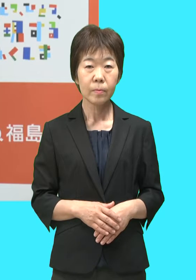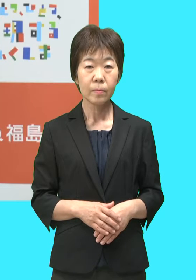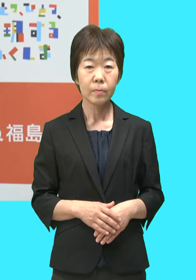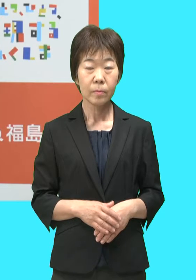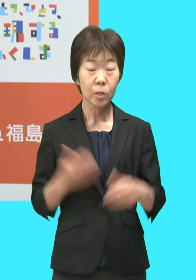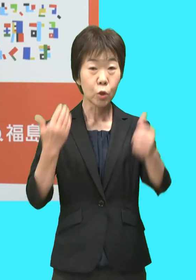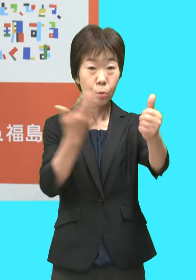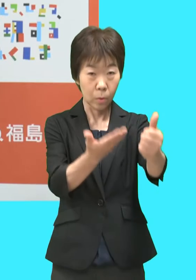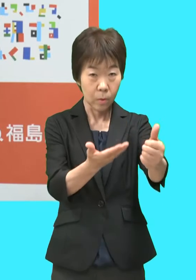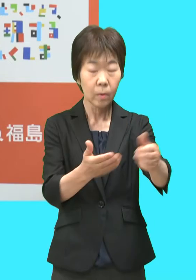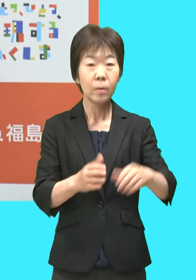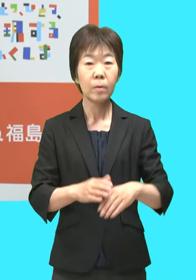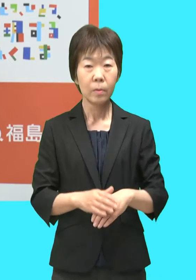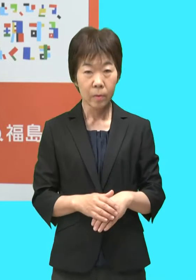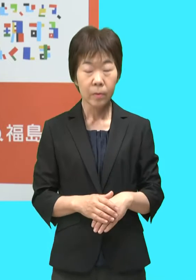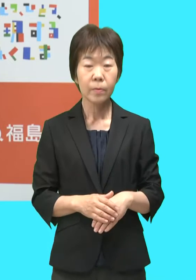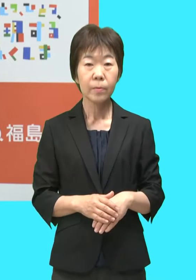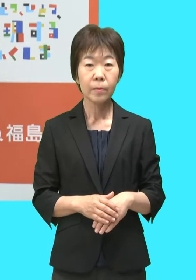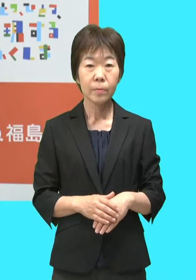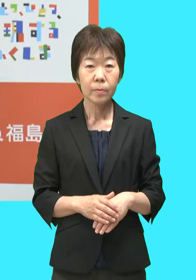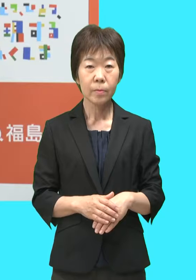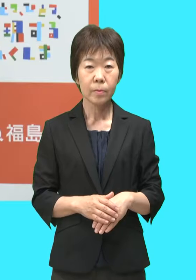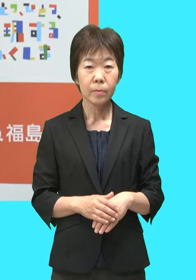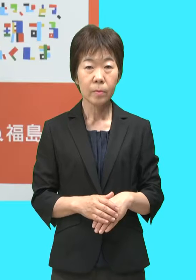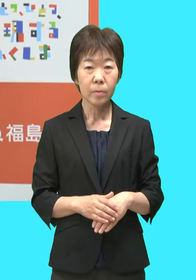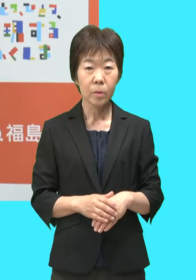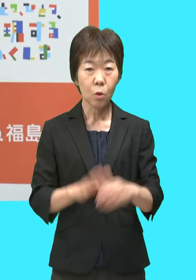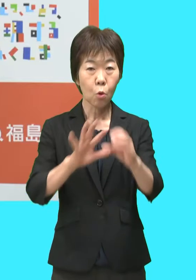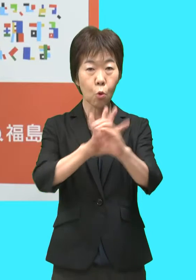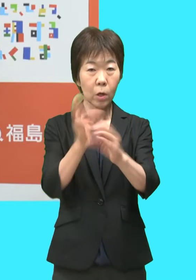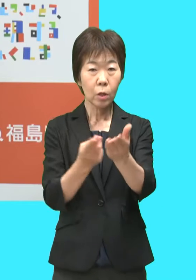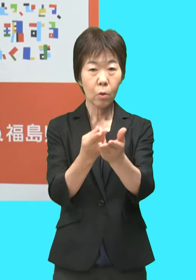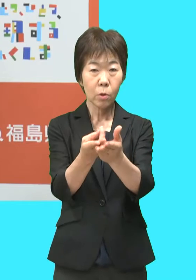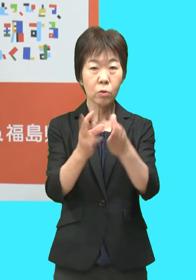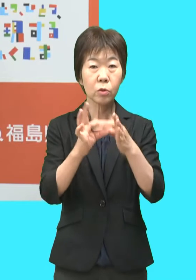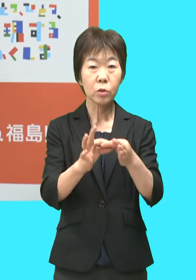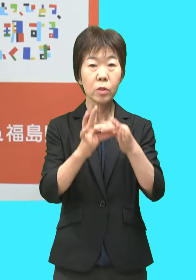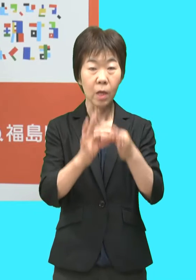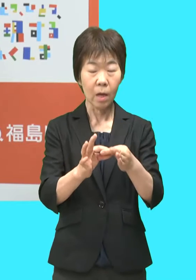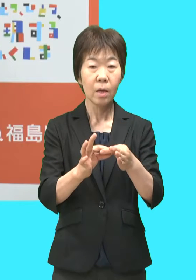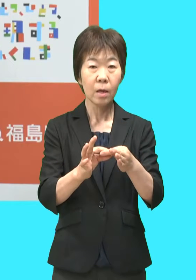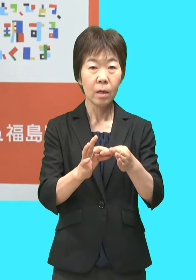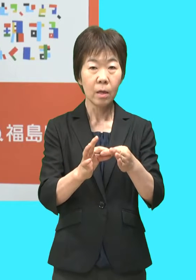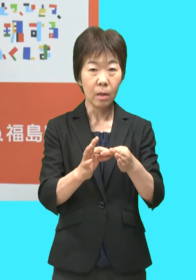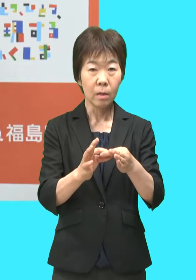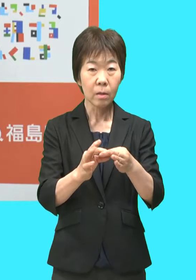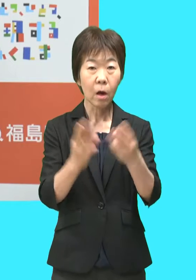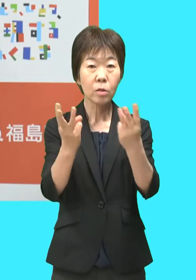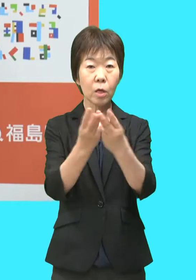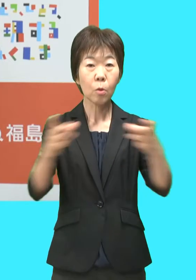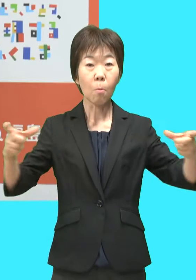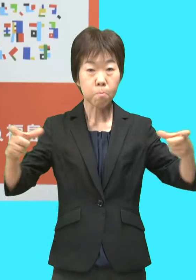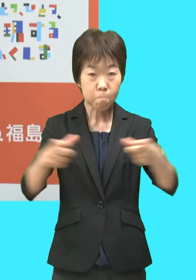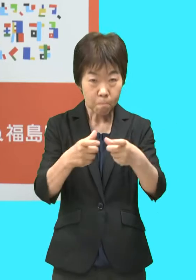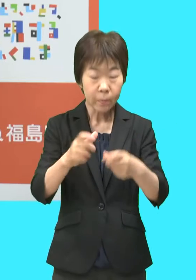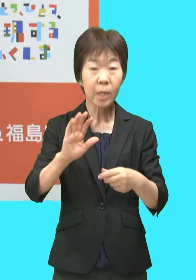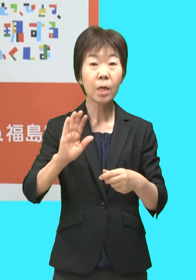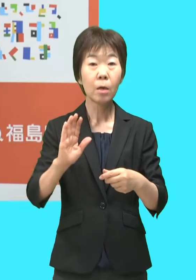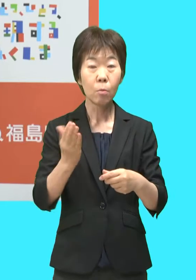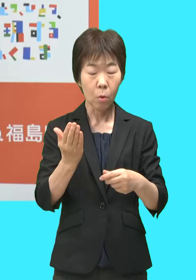読売新聞です、はい、よろしくお願いします。 よろしくお願いします。 コロナの病床について伺います、はい、だいぶ指標改善してますけれども